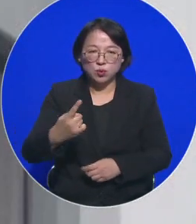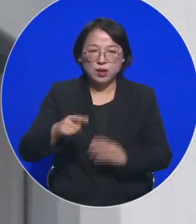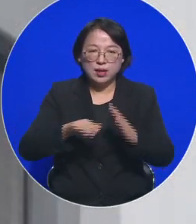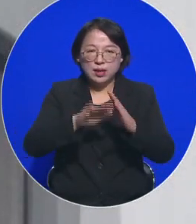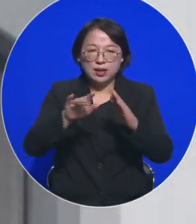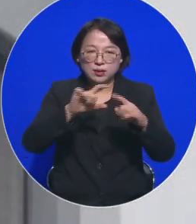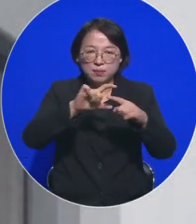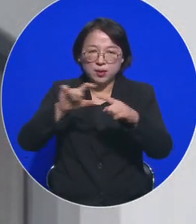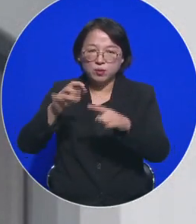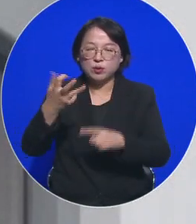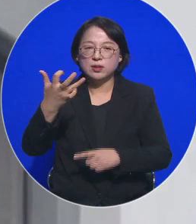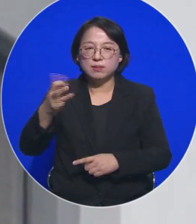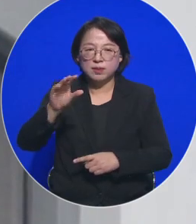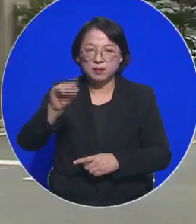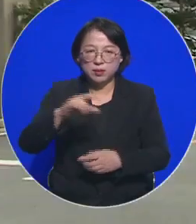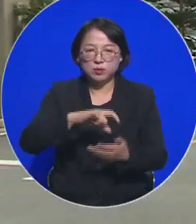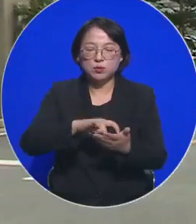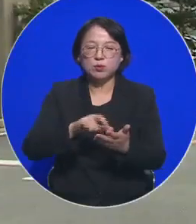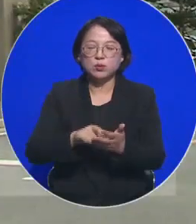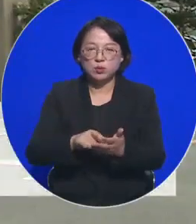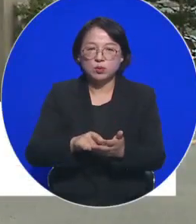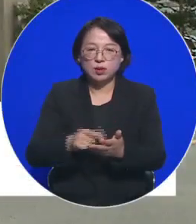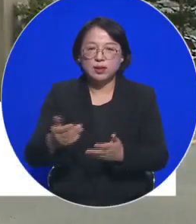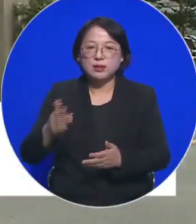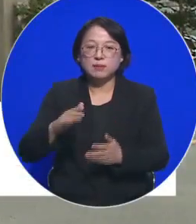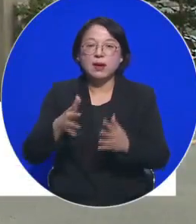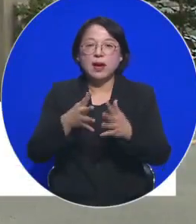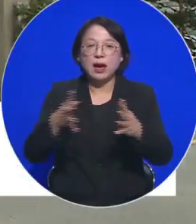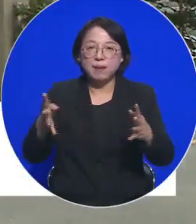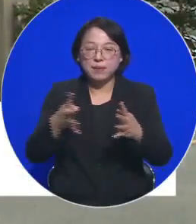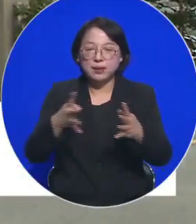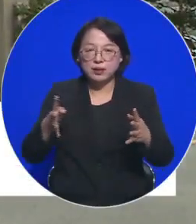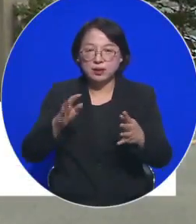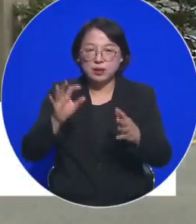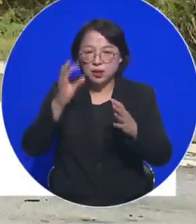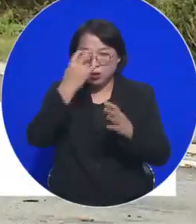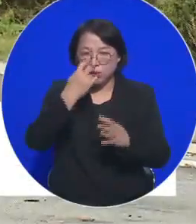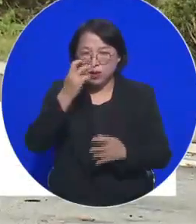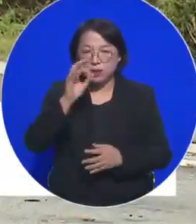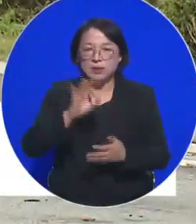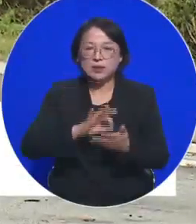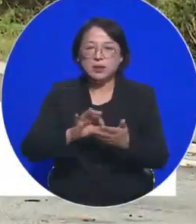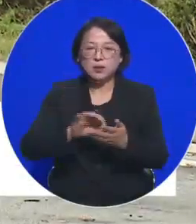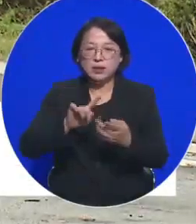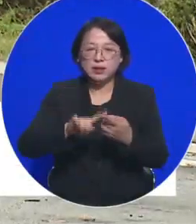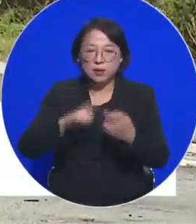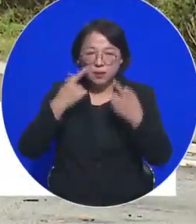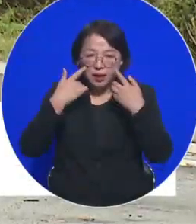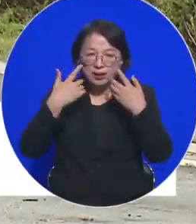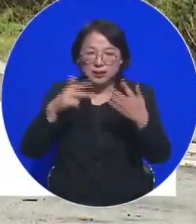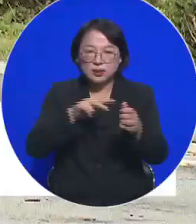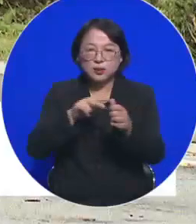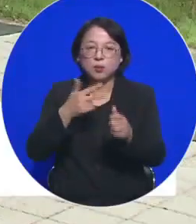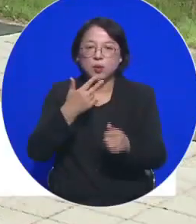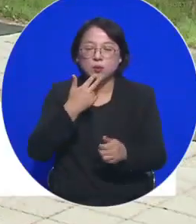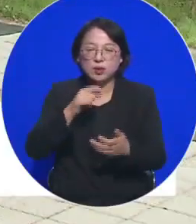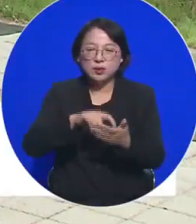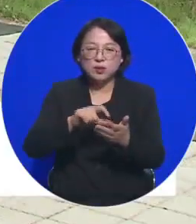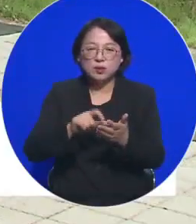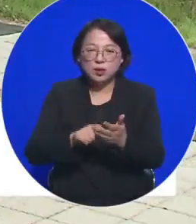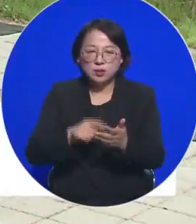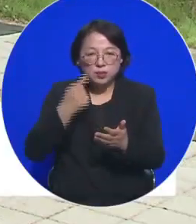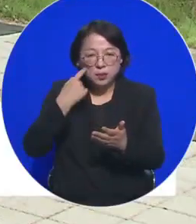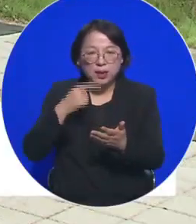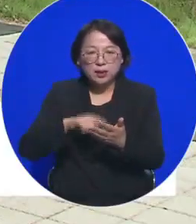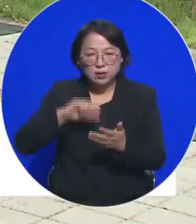따지면 약 18만원에 이릅니다 하지만 아파트 관리비 사용에 관한 명확한 정보가 미흡해 적정한지 검증이